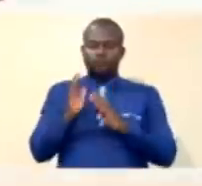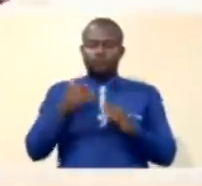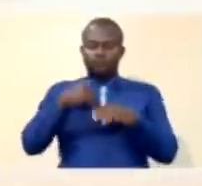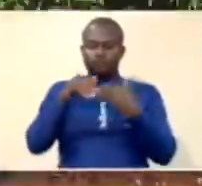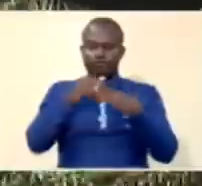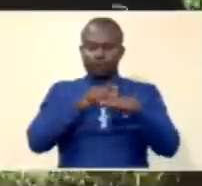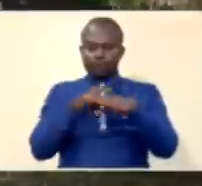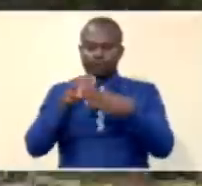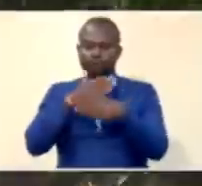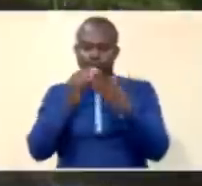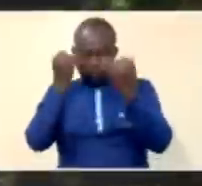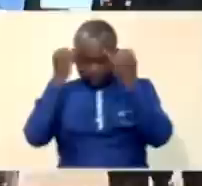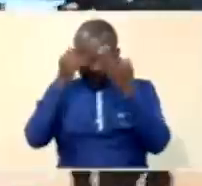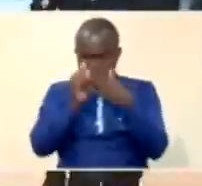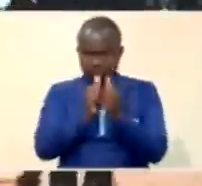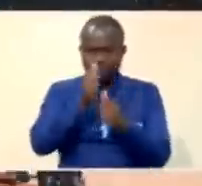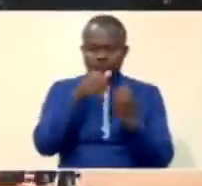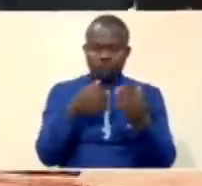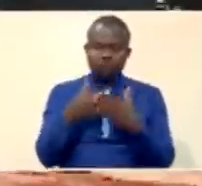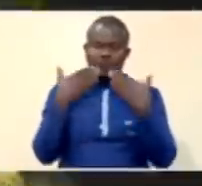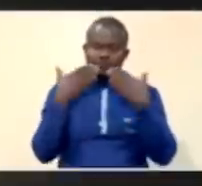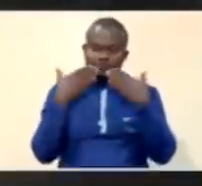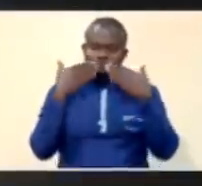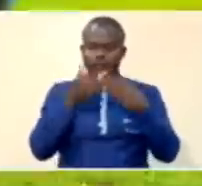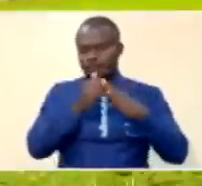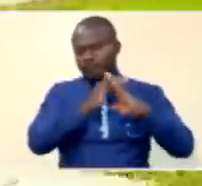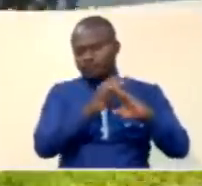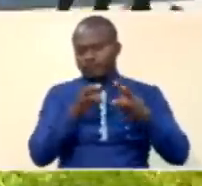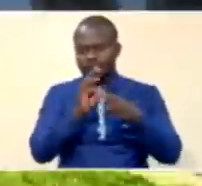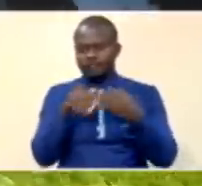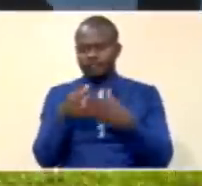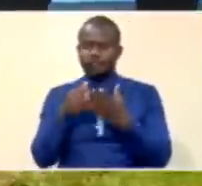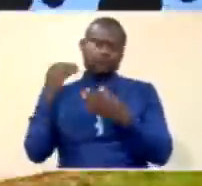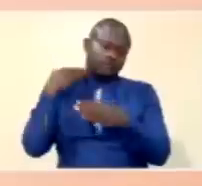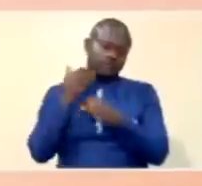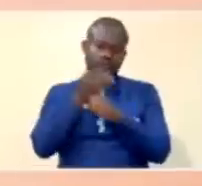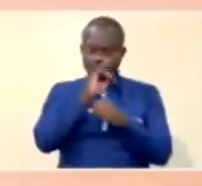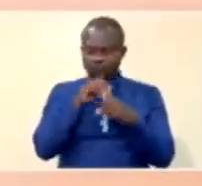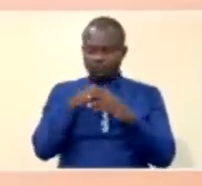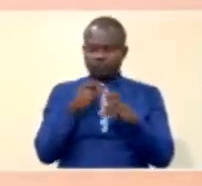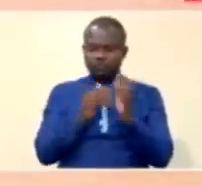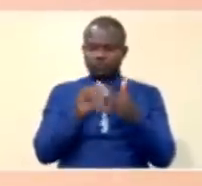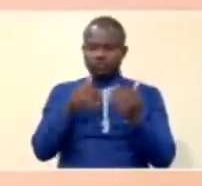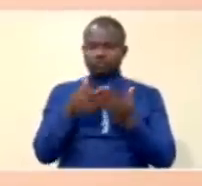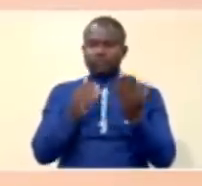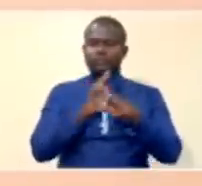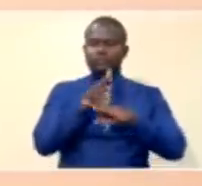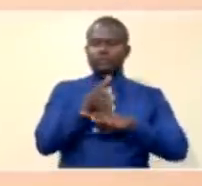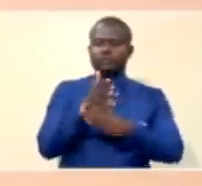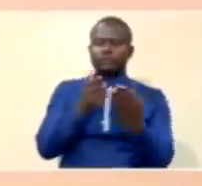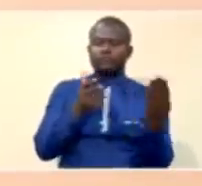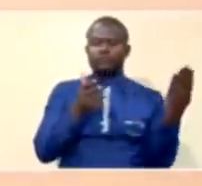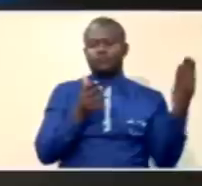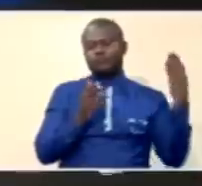kungurana nabo ibitekerezo ndetse banashimira u Rwanda rwashoboye kwirangagiza uburyo amahanga yaruteranye muri Jenoside yakorewe Abatutsi nyamara urwo rukarenga imbibi yarwo rubungabunga